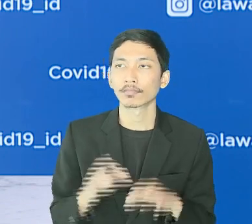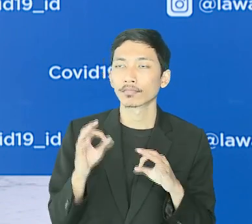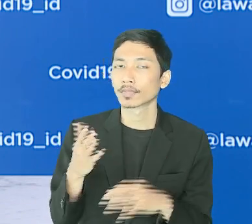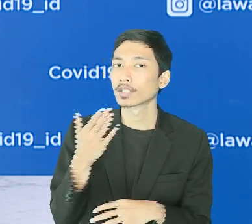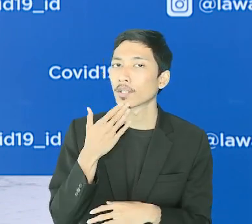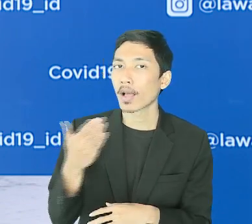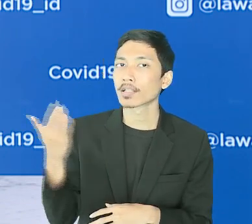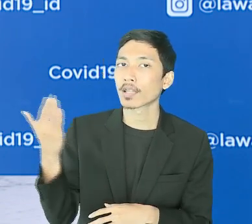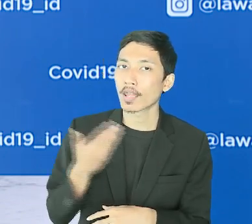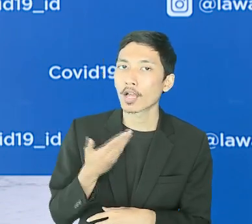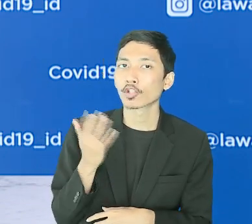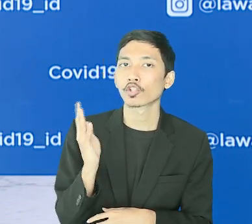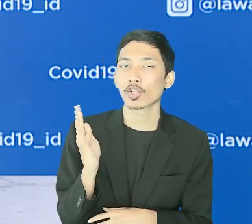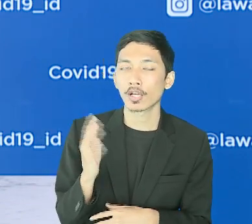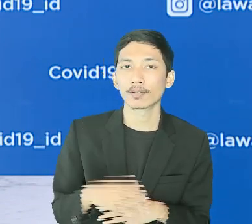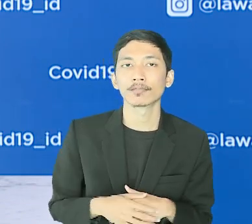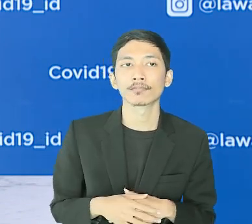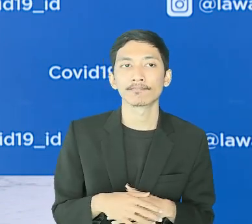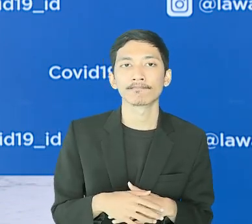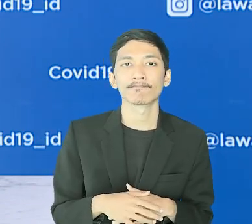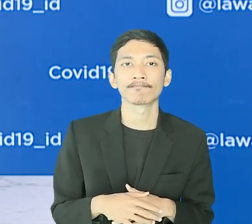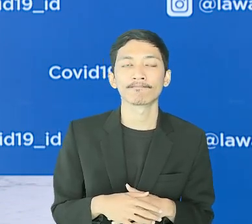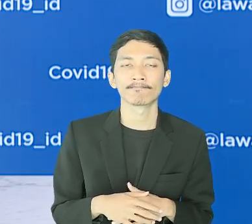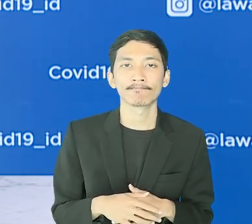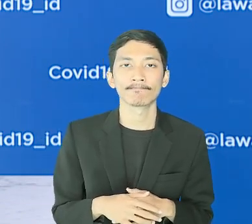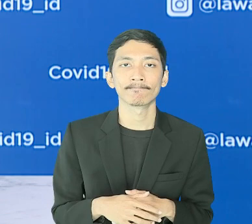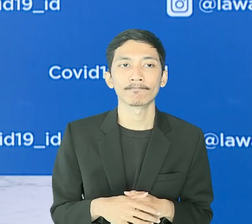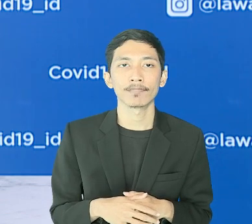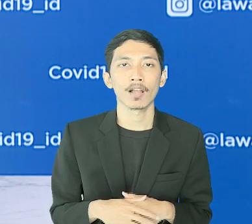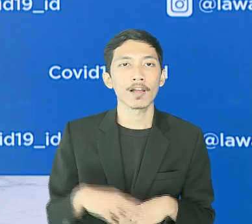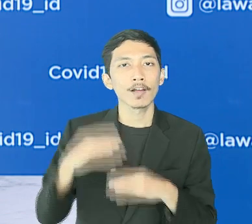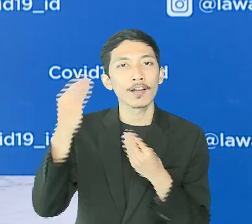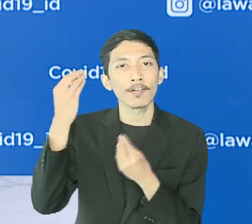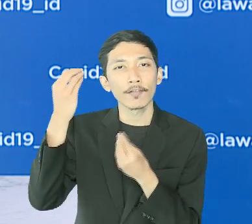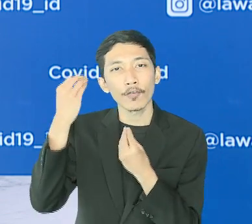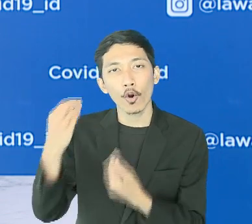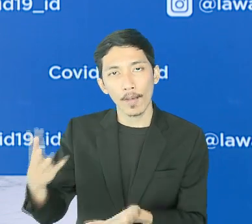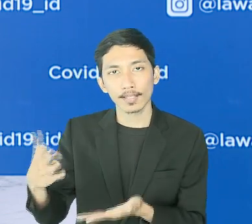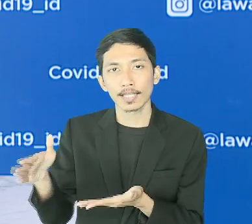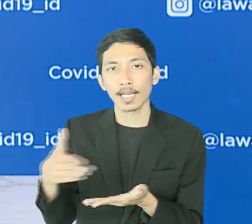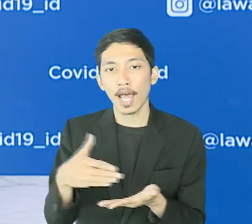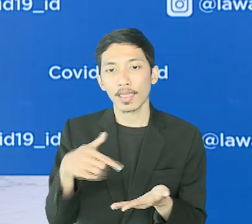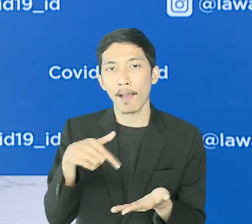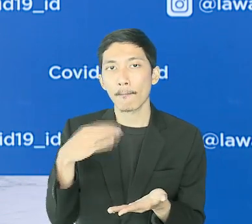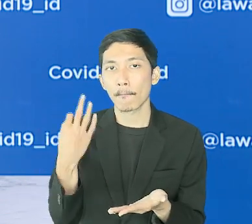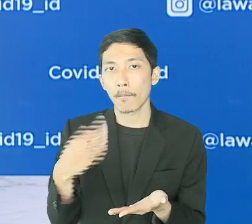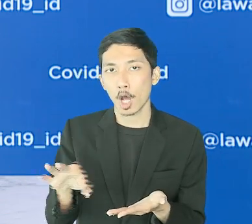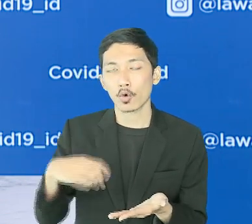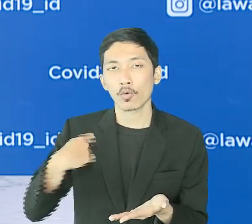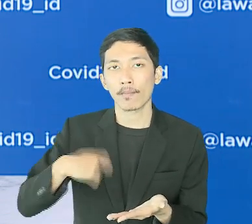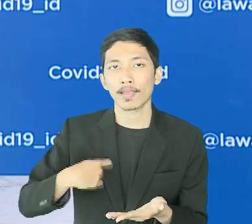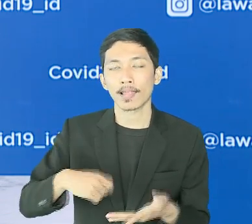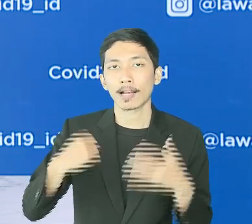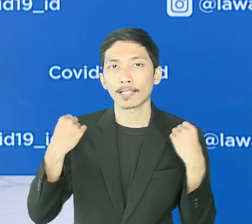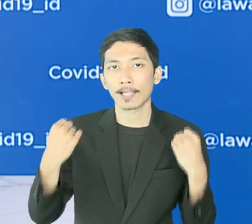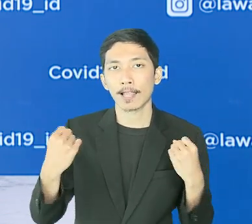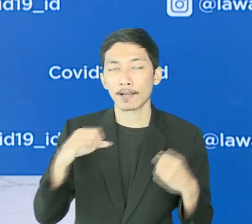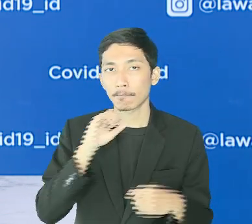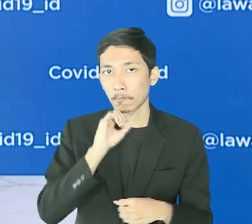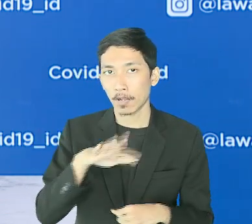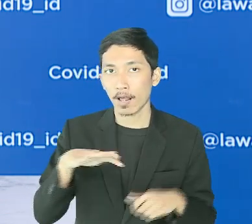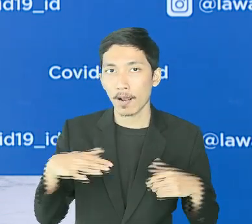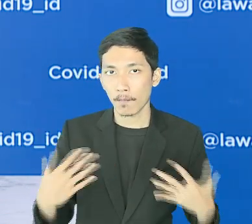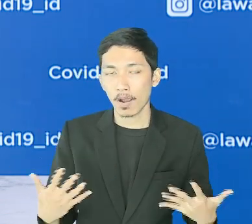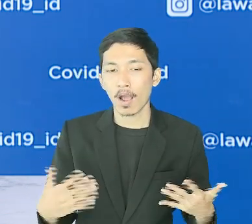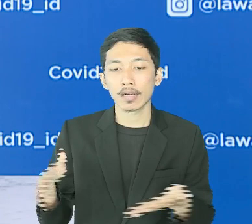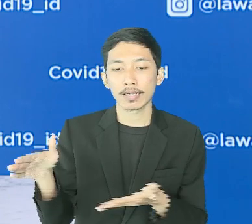liputan6.com dan merdeka.com. Jadi update data yang telah disampaikan Kementerian Kesehatan telah berbasis data